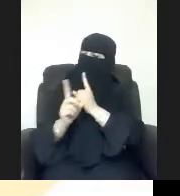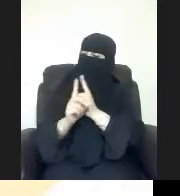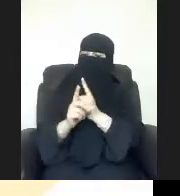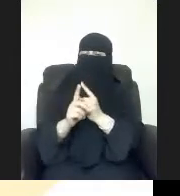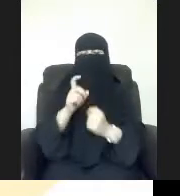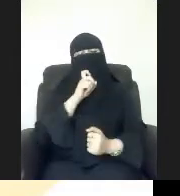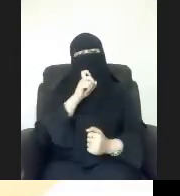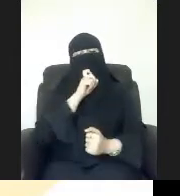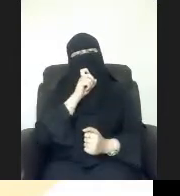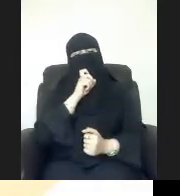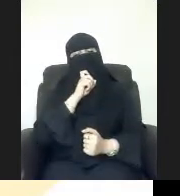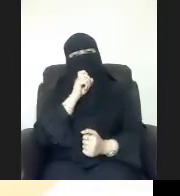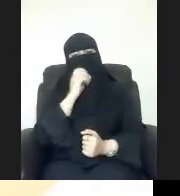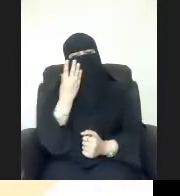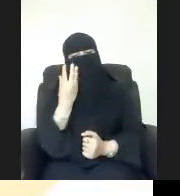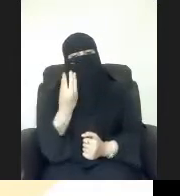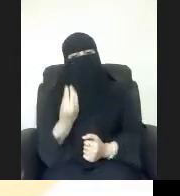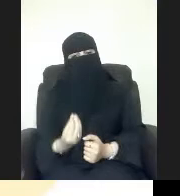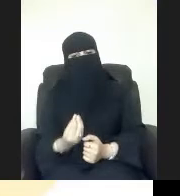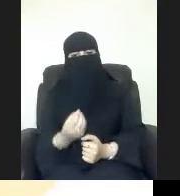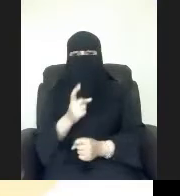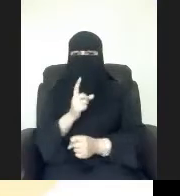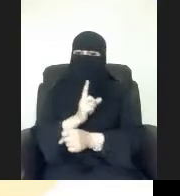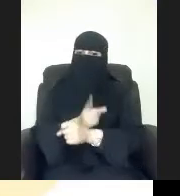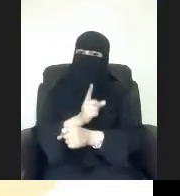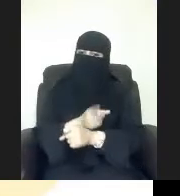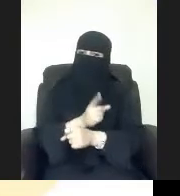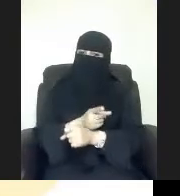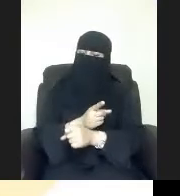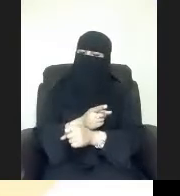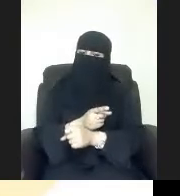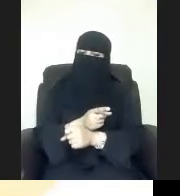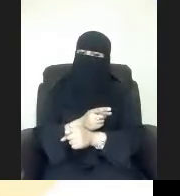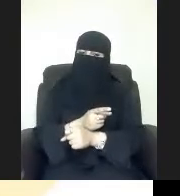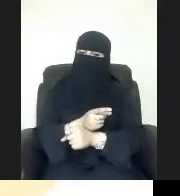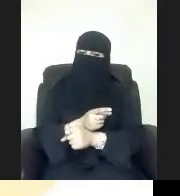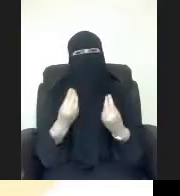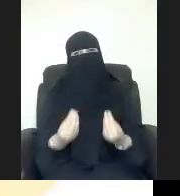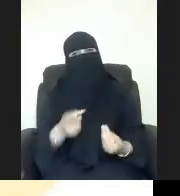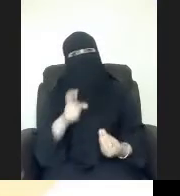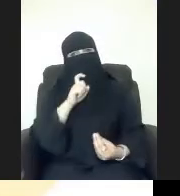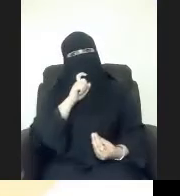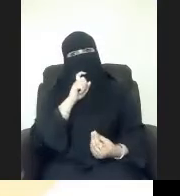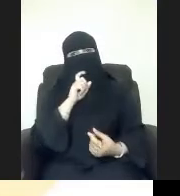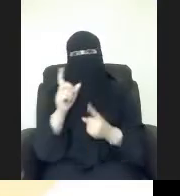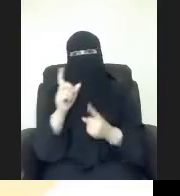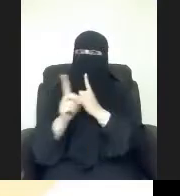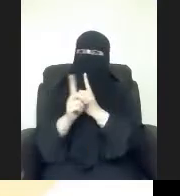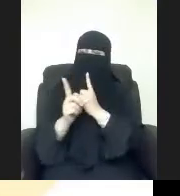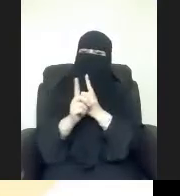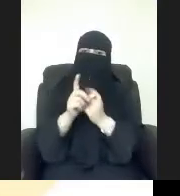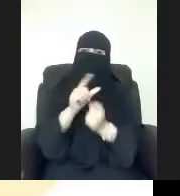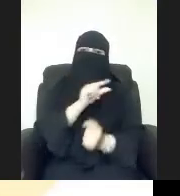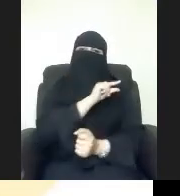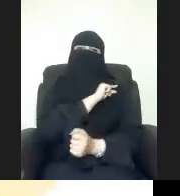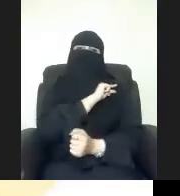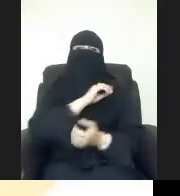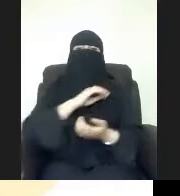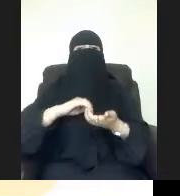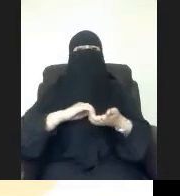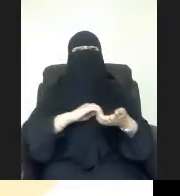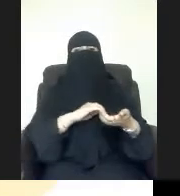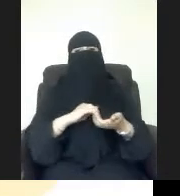مع الأساتذة، افتقدوا إلى المقابلة مع الطلاب زملائهم وأقرانهم، افتقدوا إلى التعلم